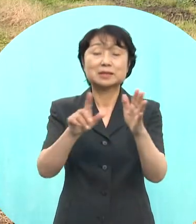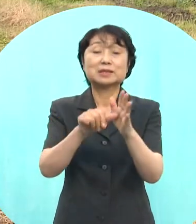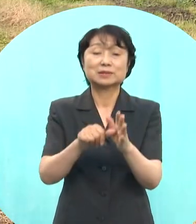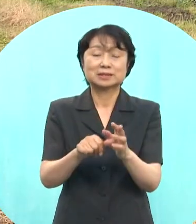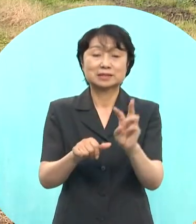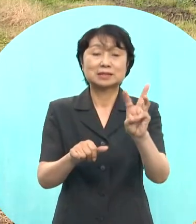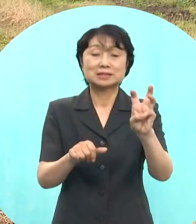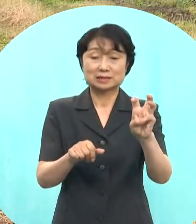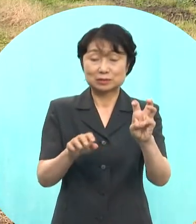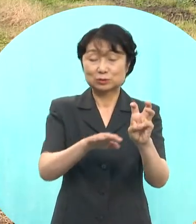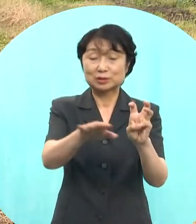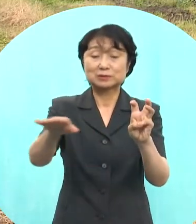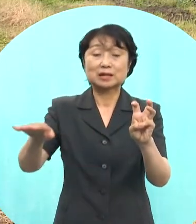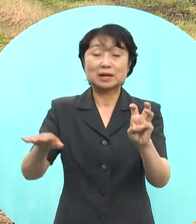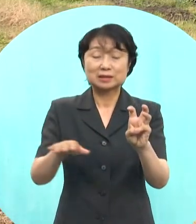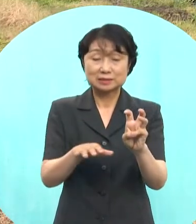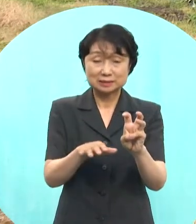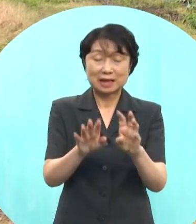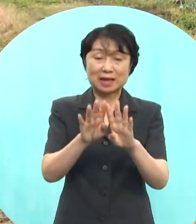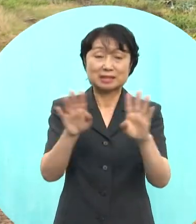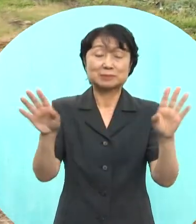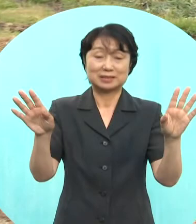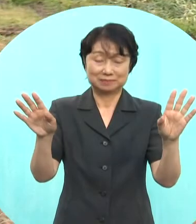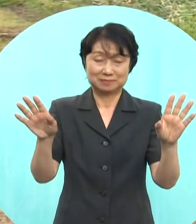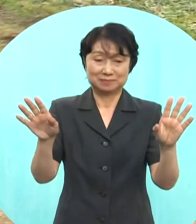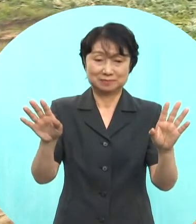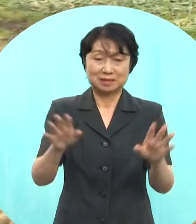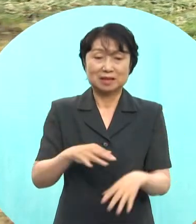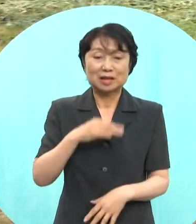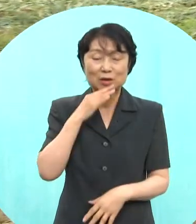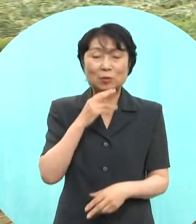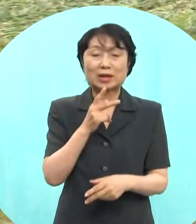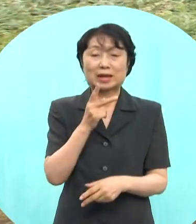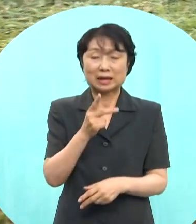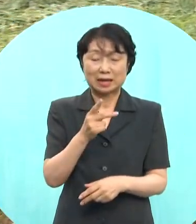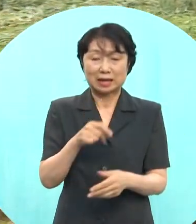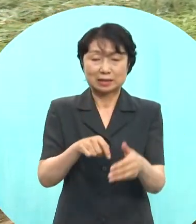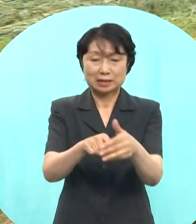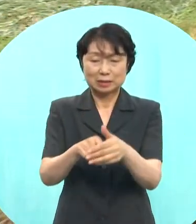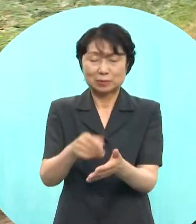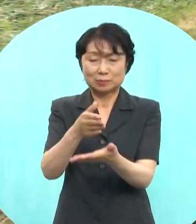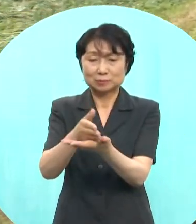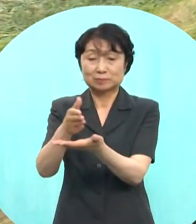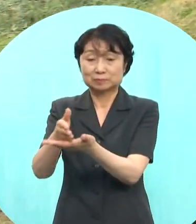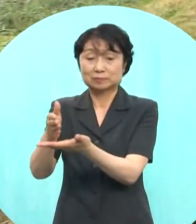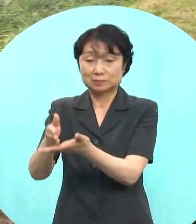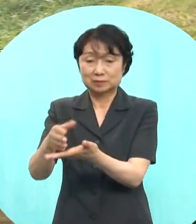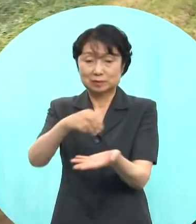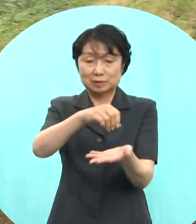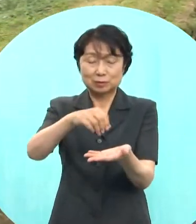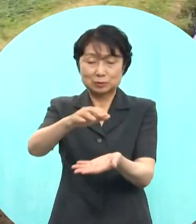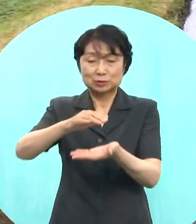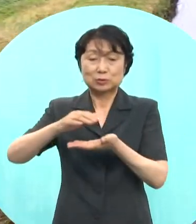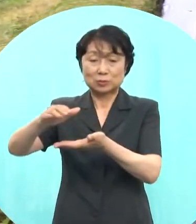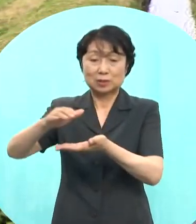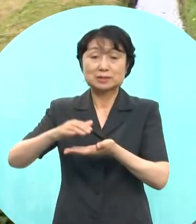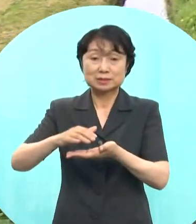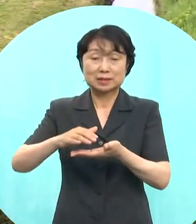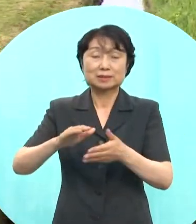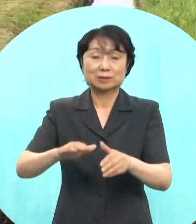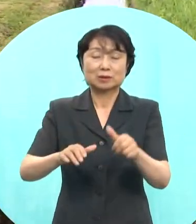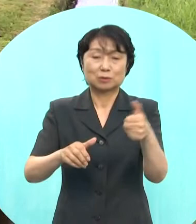た時には30ヘクタール足で始めたんですが、高齢化でどうしても農業ができない人の土地を預かっていくうち